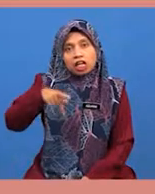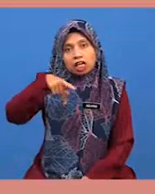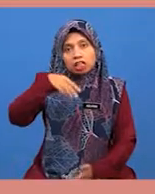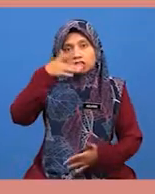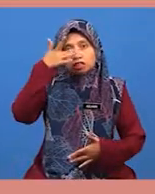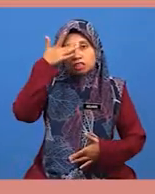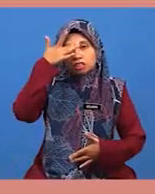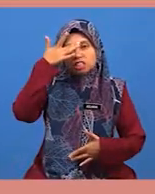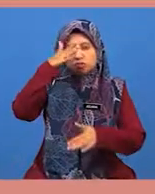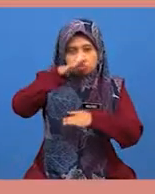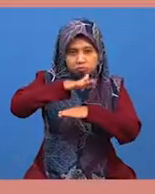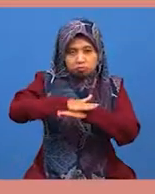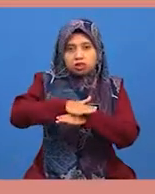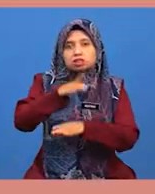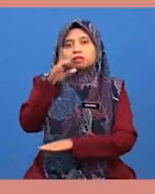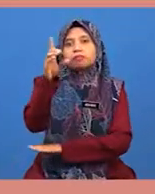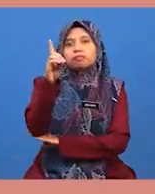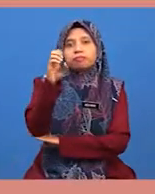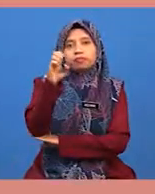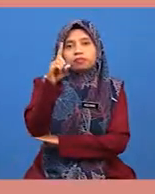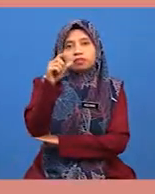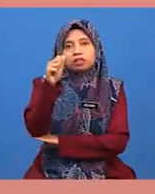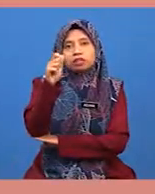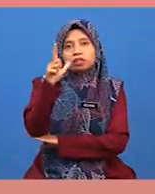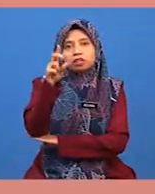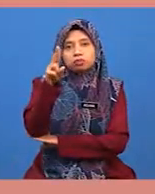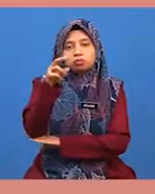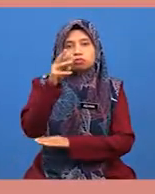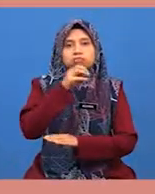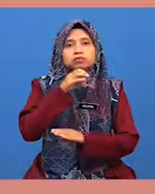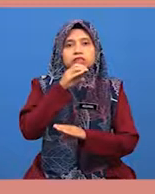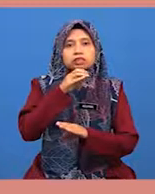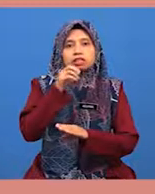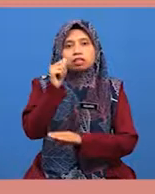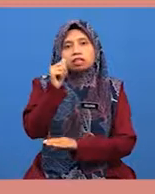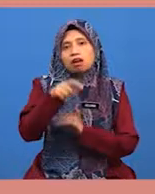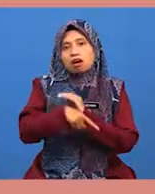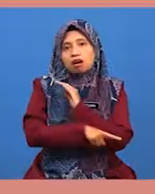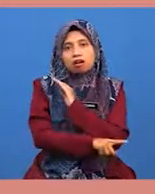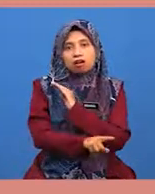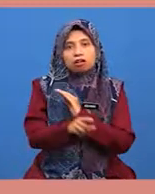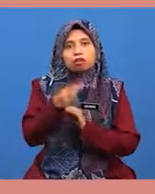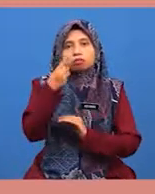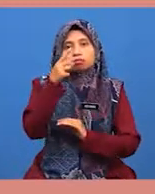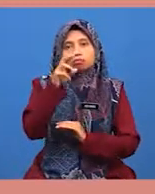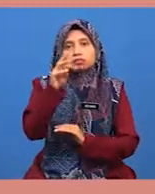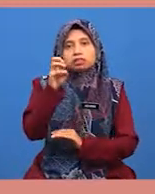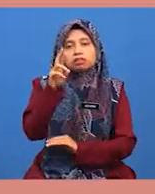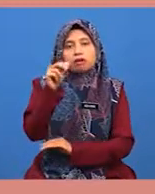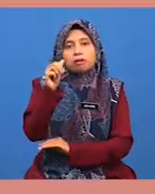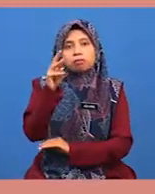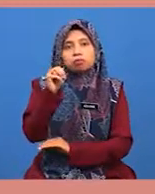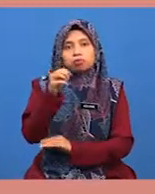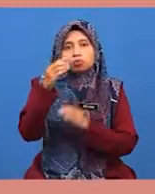sakit terpijak dedalu, mencari akaran buat meramu. Guru harus dihormati selalu